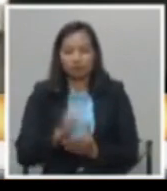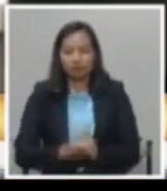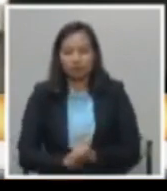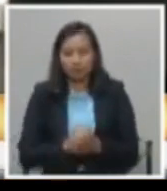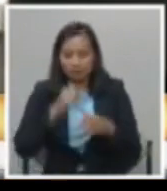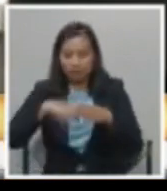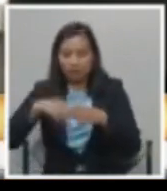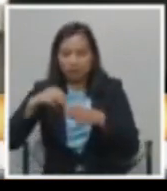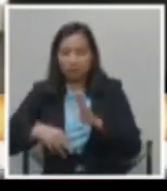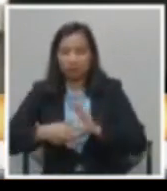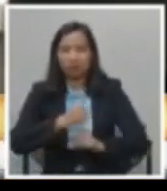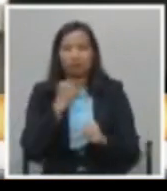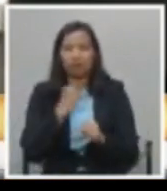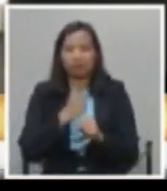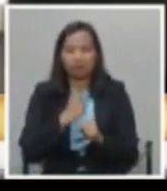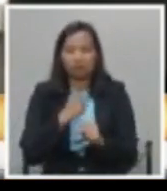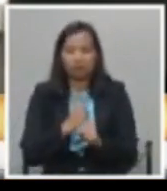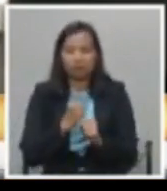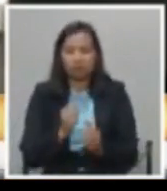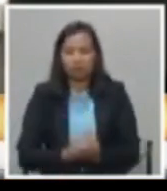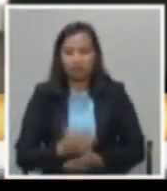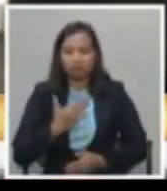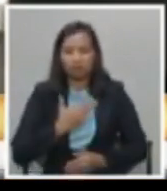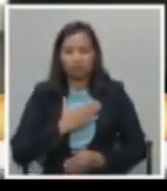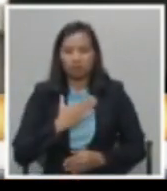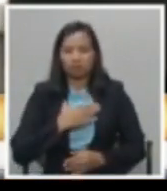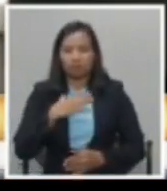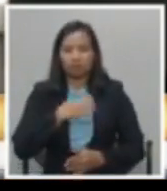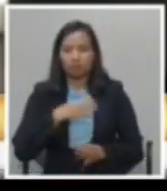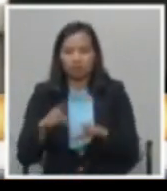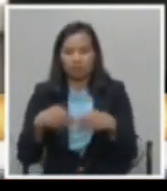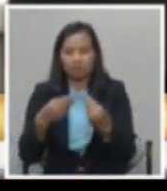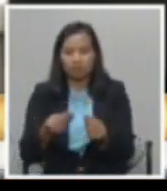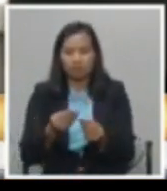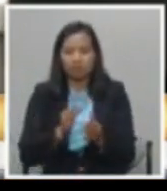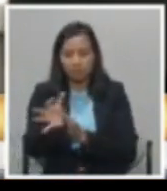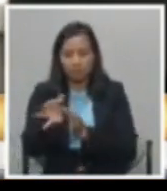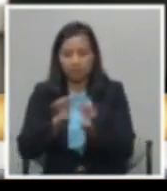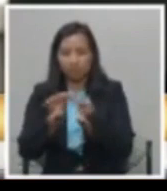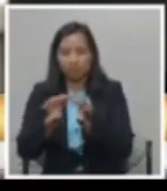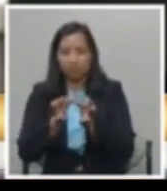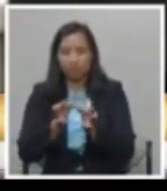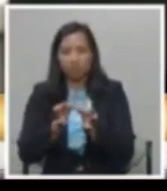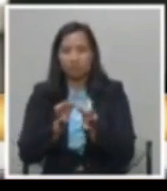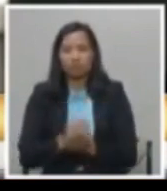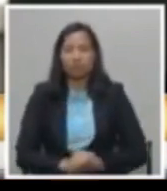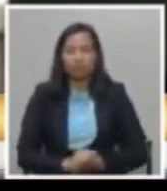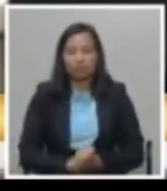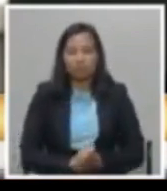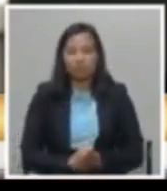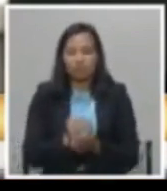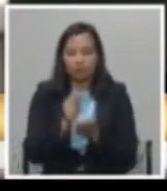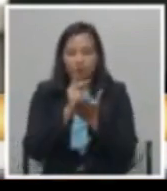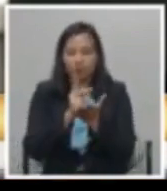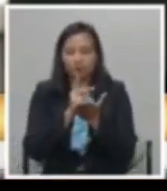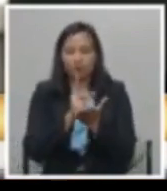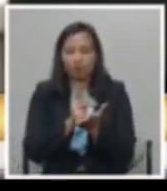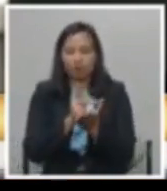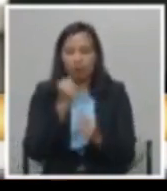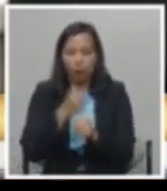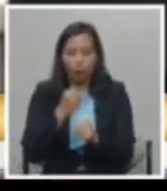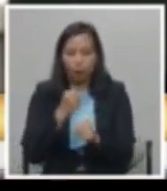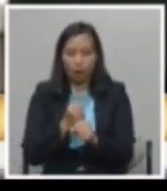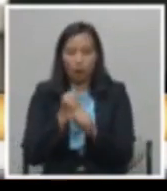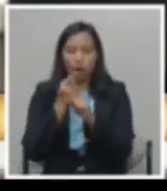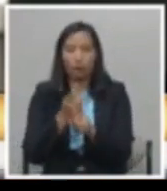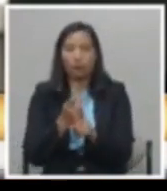กพร่องในการปฏิบัติหน้าที่ผมก็เพียงต้องการที่จะชี้แจงข้อมูลให้เห็นว่าการกู้ยืมเป็นการทำงานต